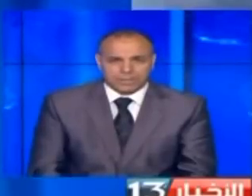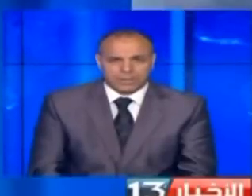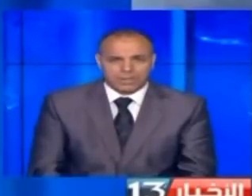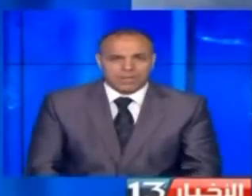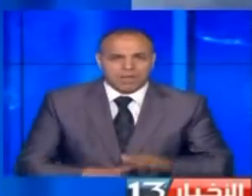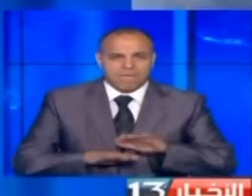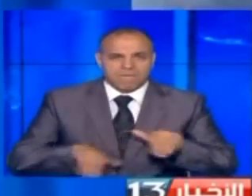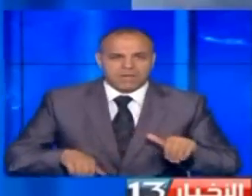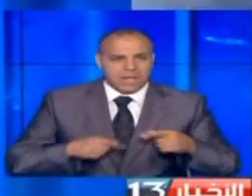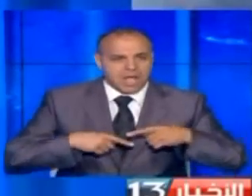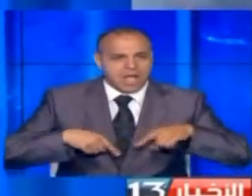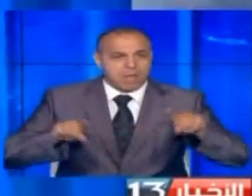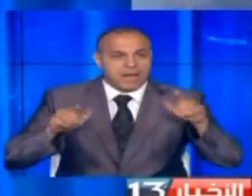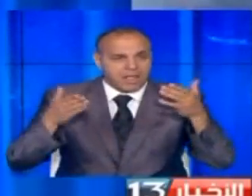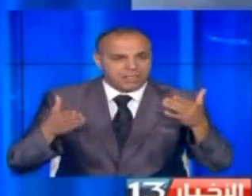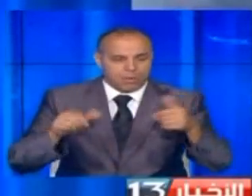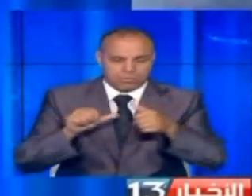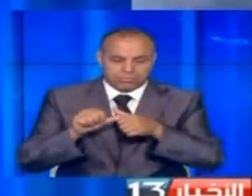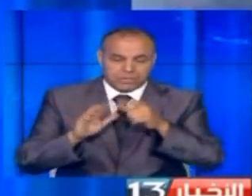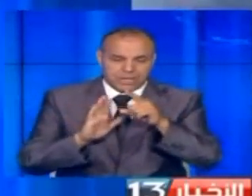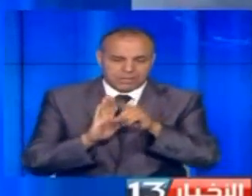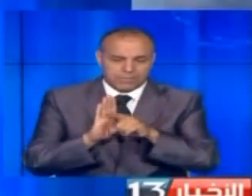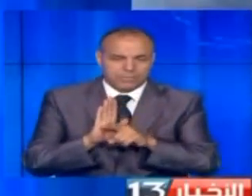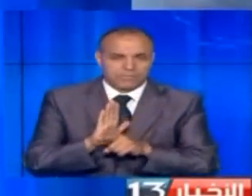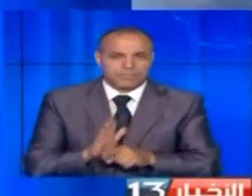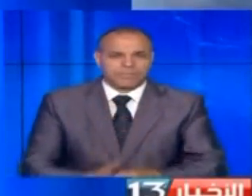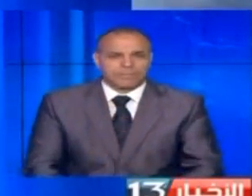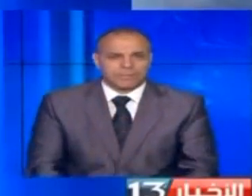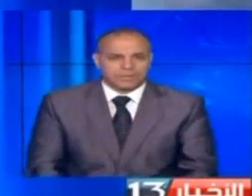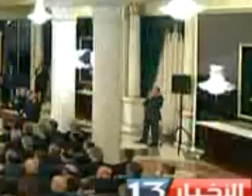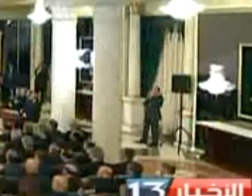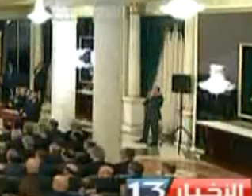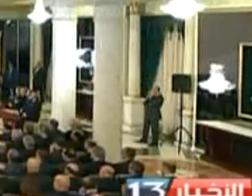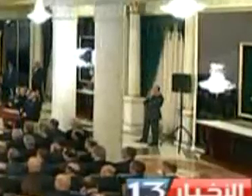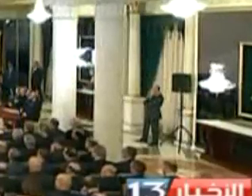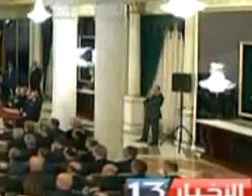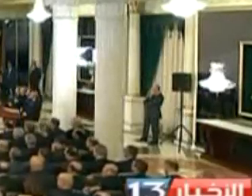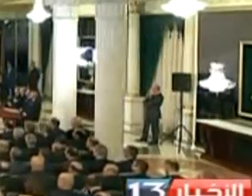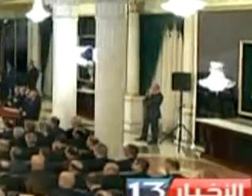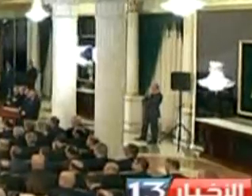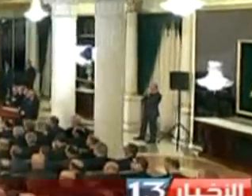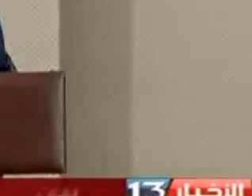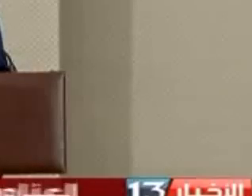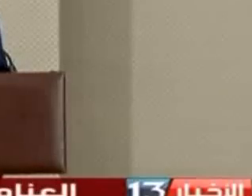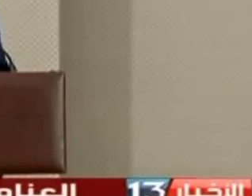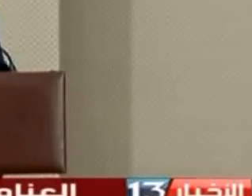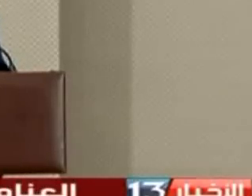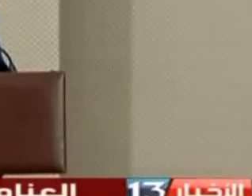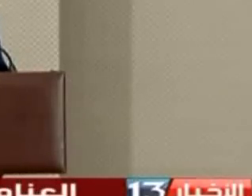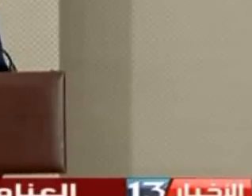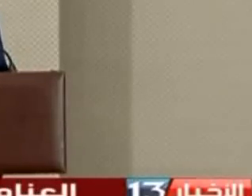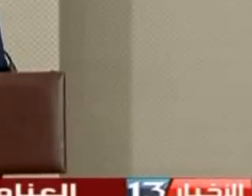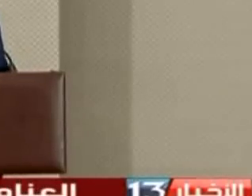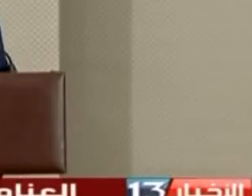نهاية الموعد الإخباري مشاهدينا الكرام، إليكم فيما يلي تذكيرا بالعناوين. في اختتام أشغال ندوة السفراء،